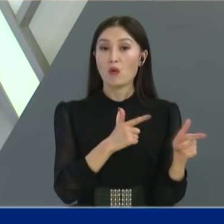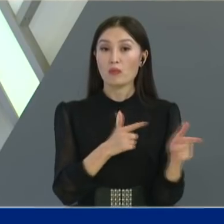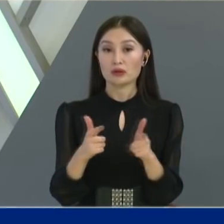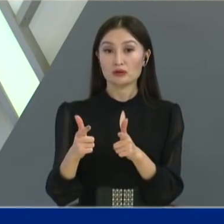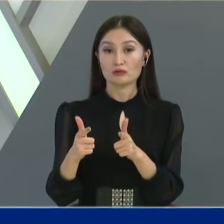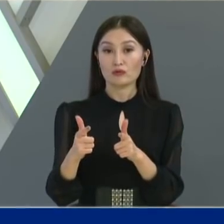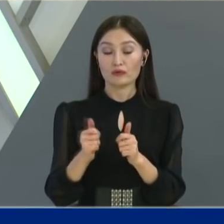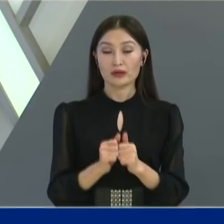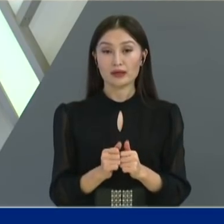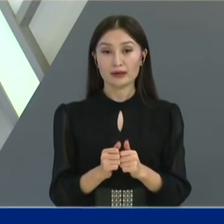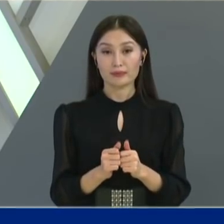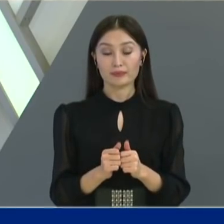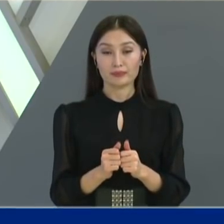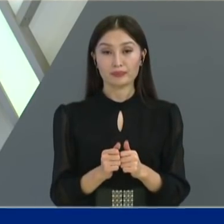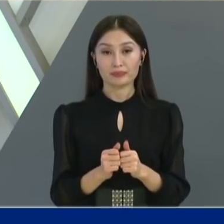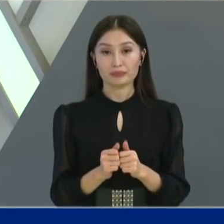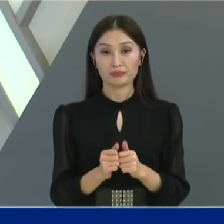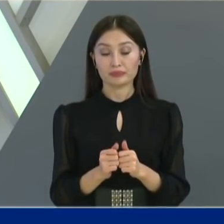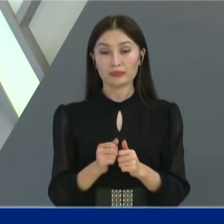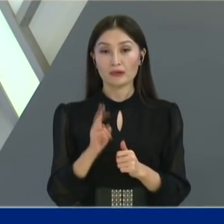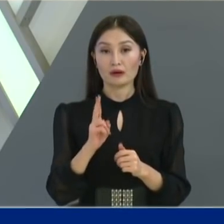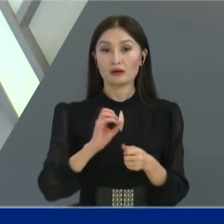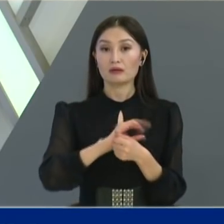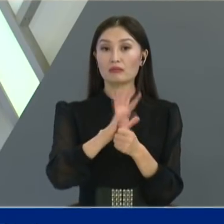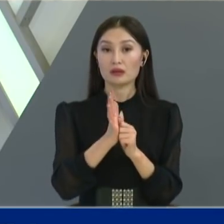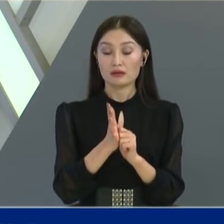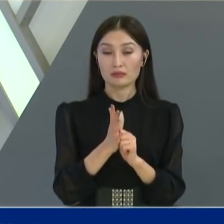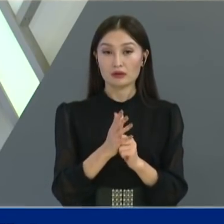подготовленности к пандемии